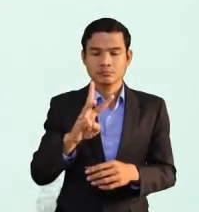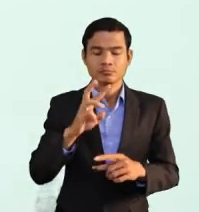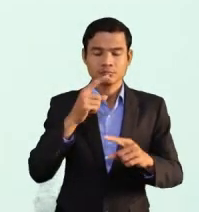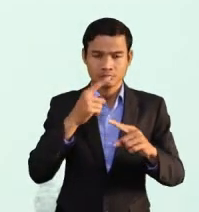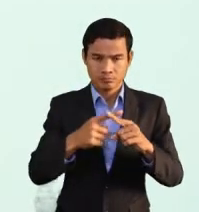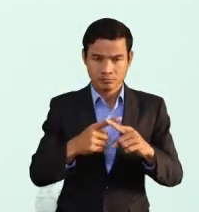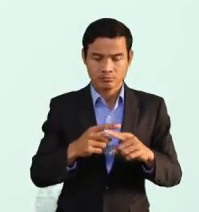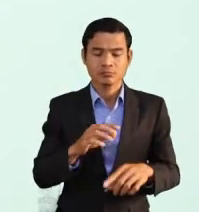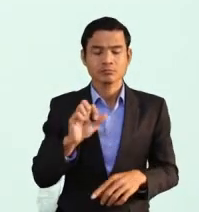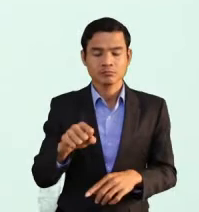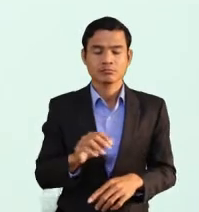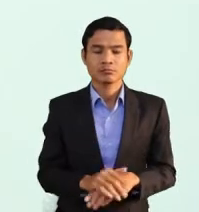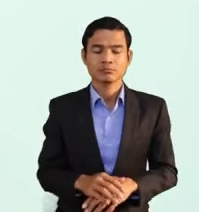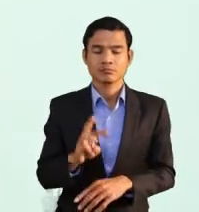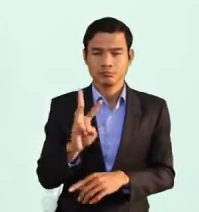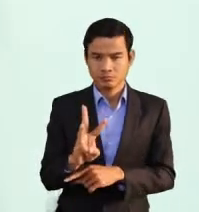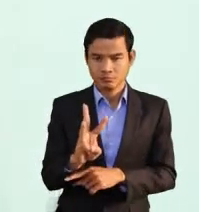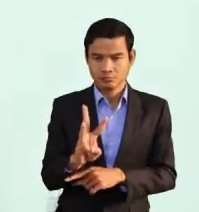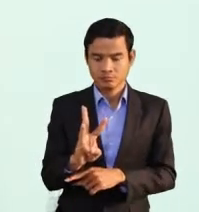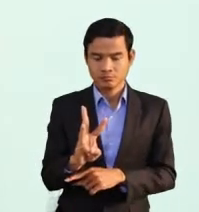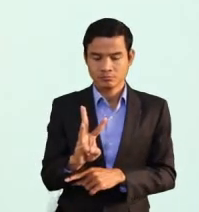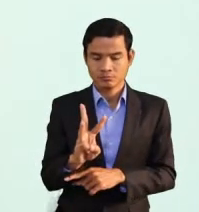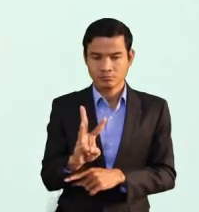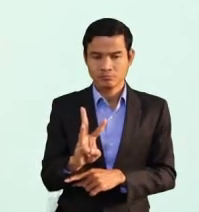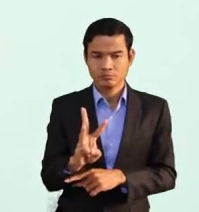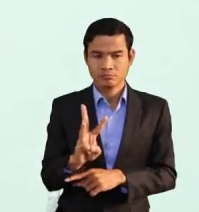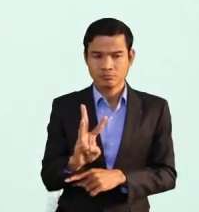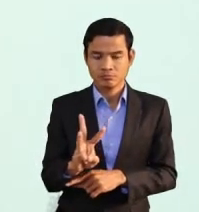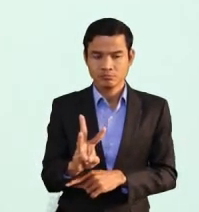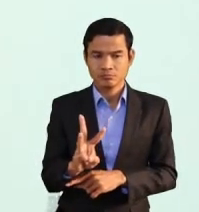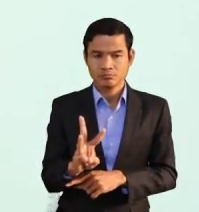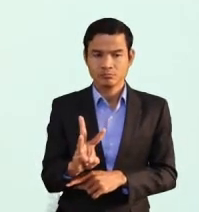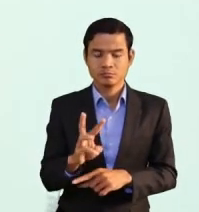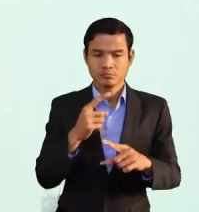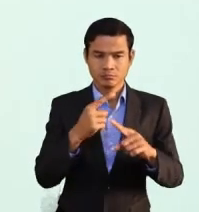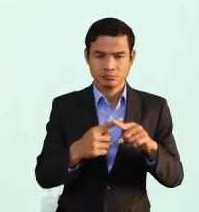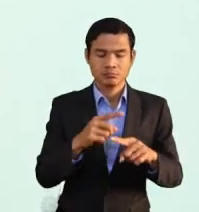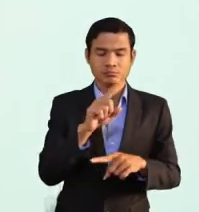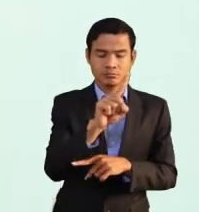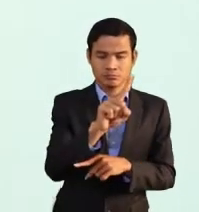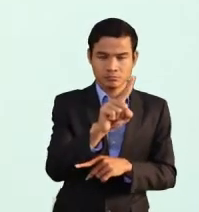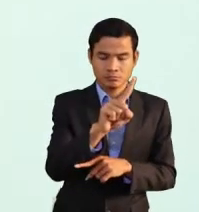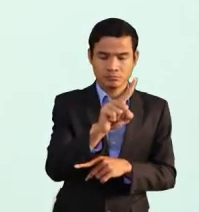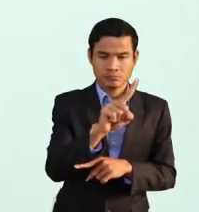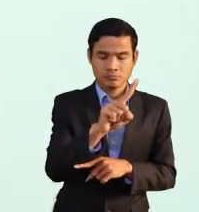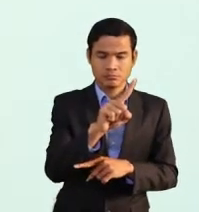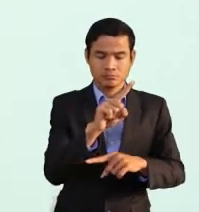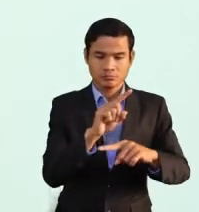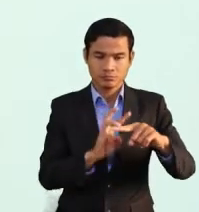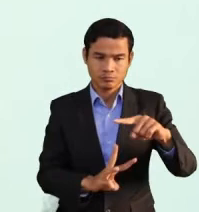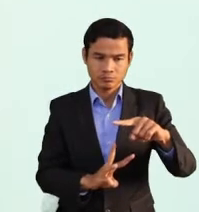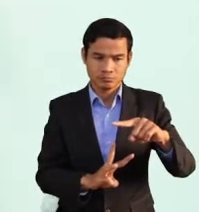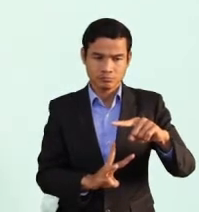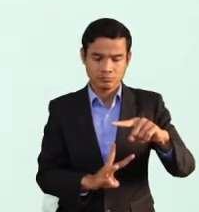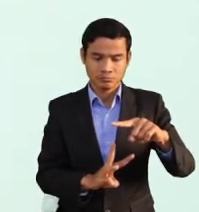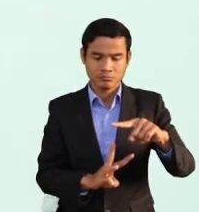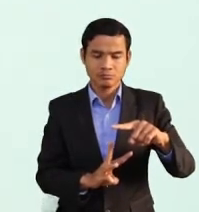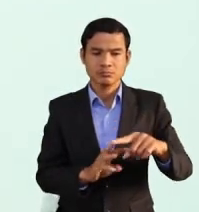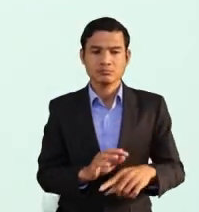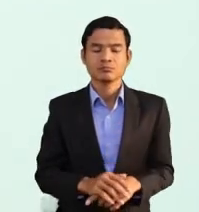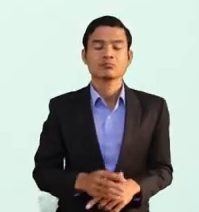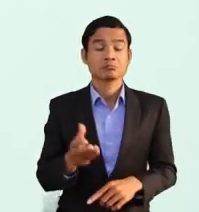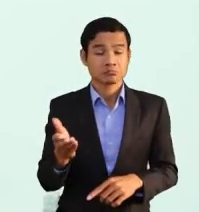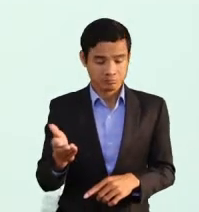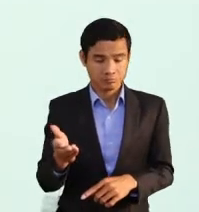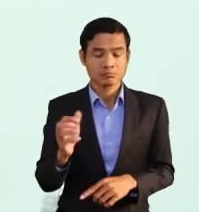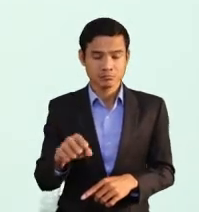năng môi tài mặt đòn nó còn á chẳng con mưa bay mùi đón bay nó